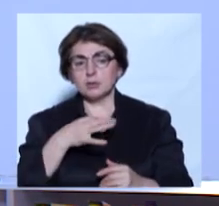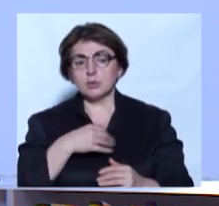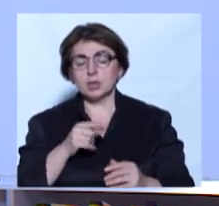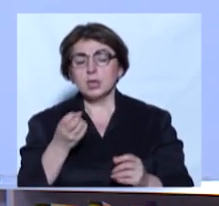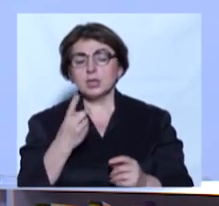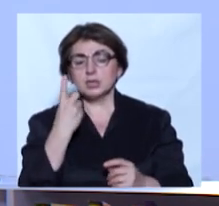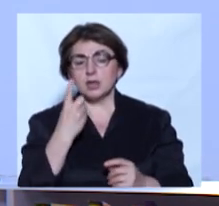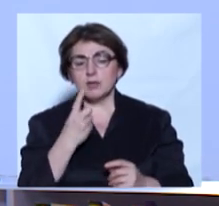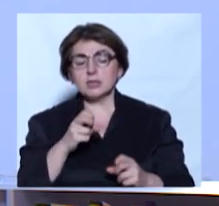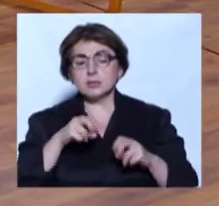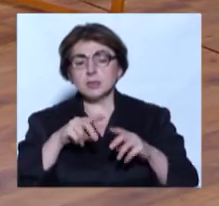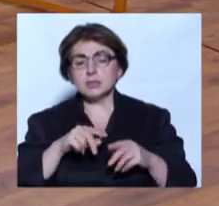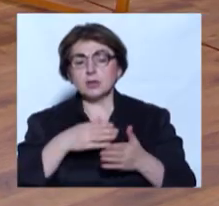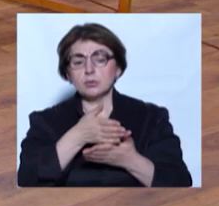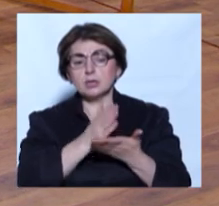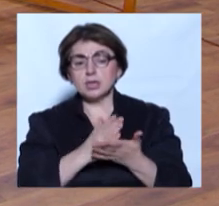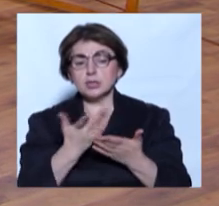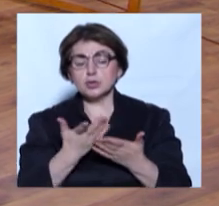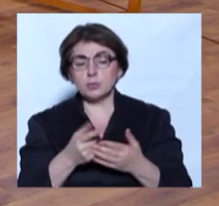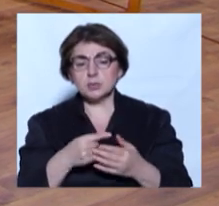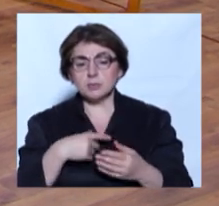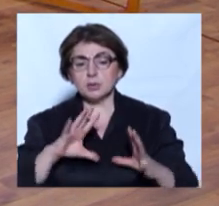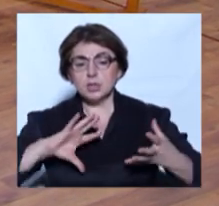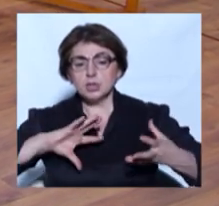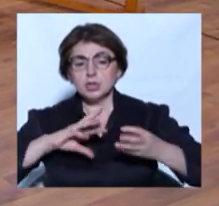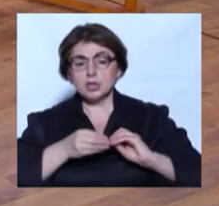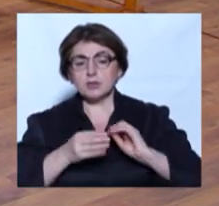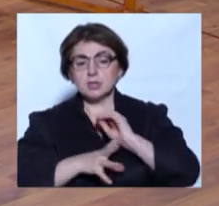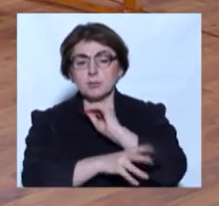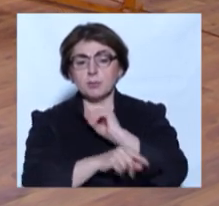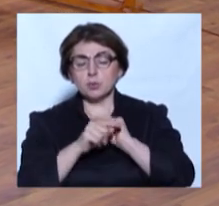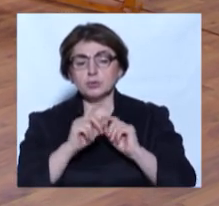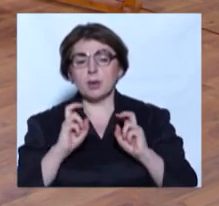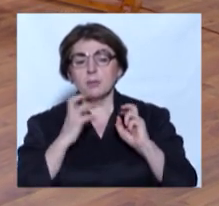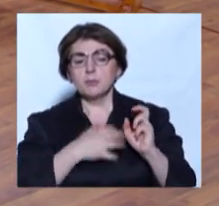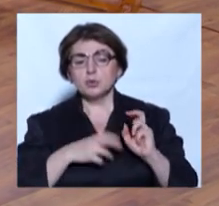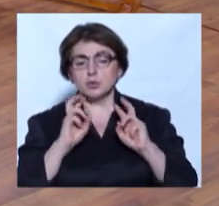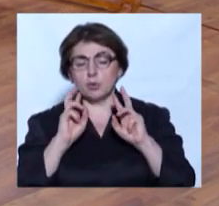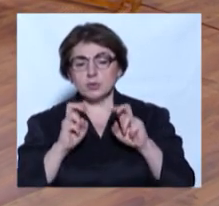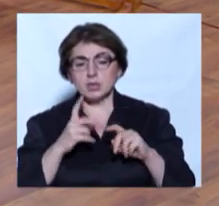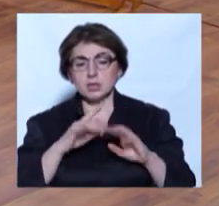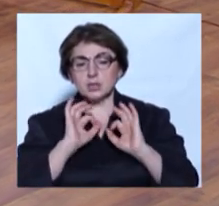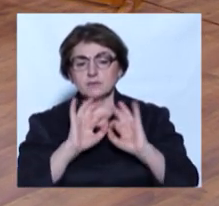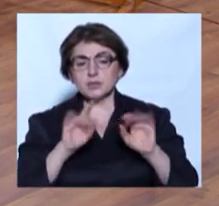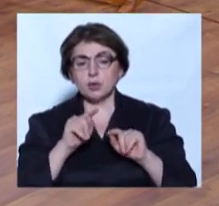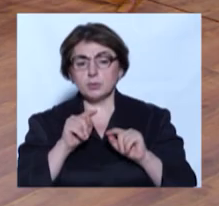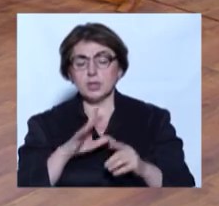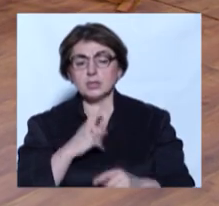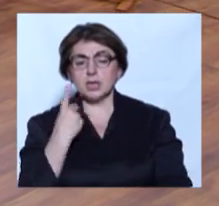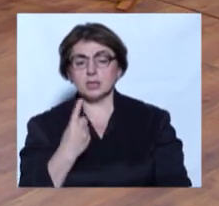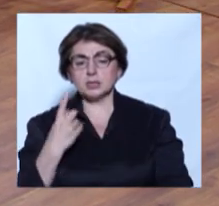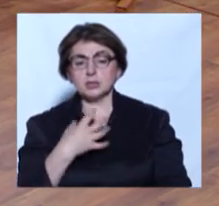შევეხო კიდევ ერთ კრიტერიუმს და შემდეგ რა თქმა უნდა მე შევაჯამებ აი ამ მნიშვნელოვან საკითხებს, რაზეც დღეს ჩვენ ვისაუბრეთ. ეს გახლავთ